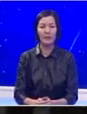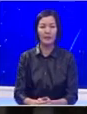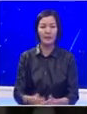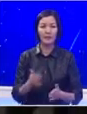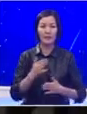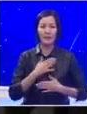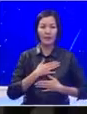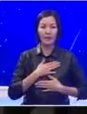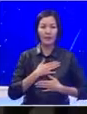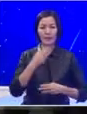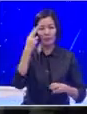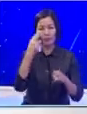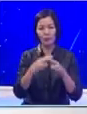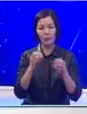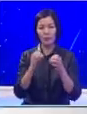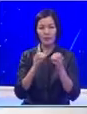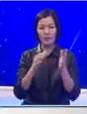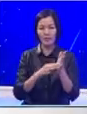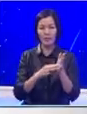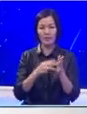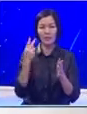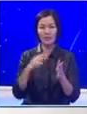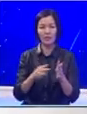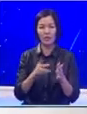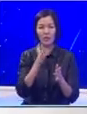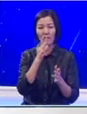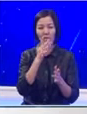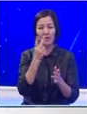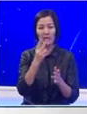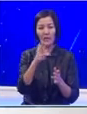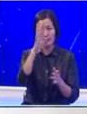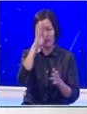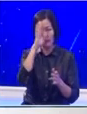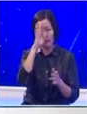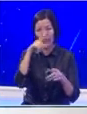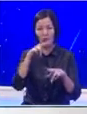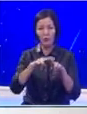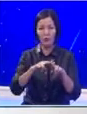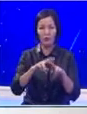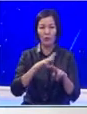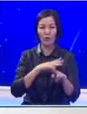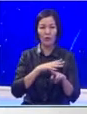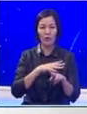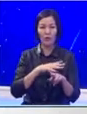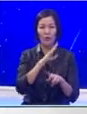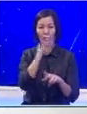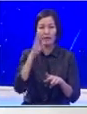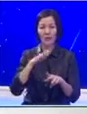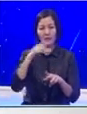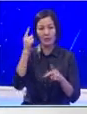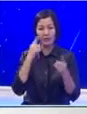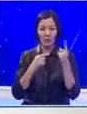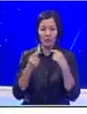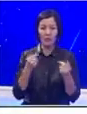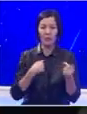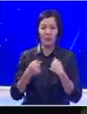Мен бүтте ауырымның 18 жасар, 20 жасар екі баласы отыр. Уже бәленбай күн болды. Олардың ата-анасының көз жасы етегіне төгіліп жүр.